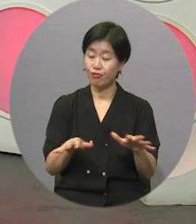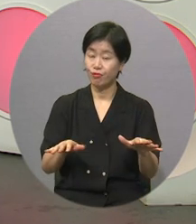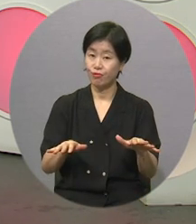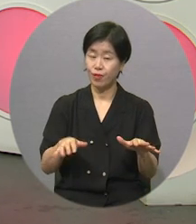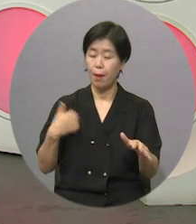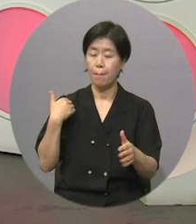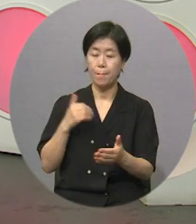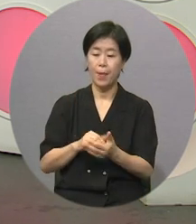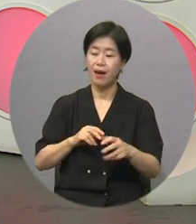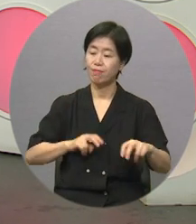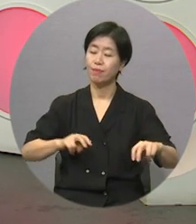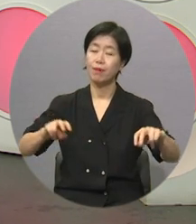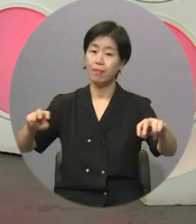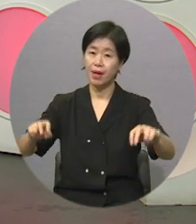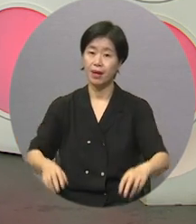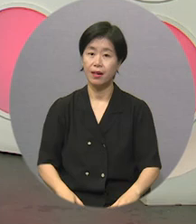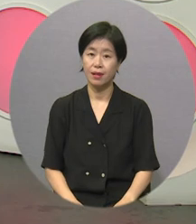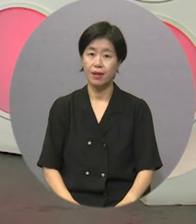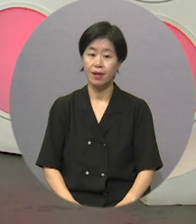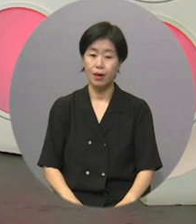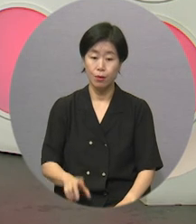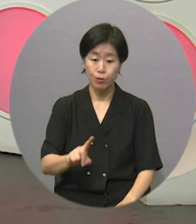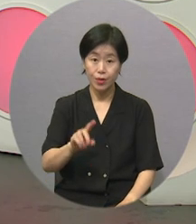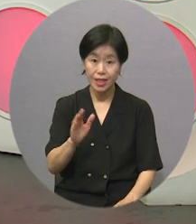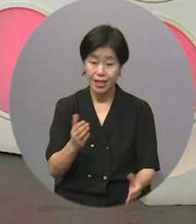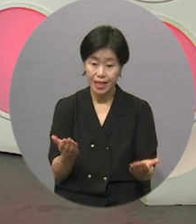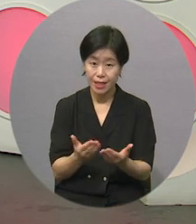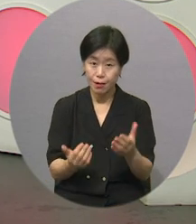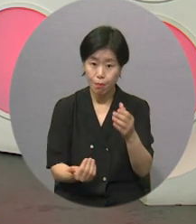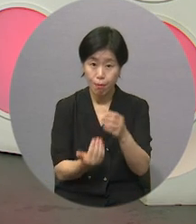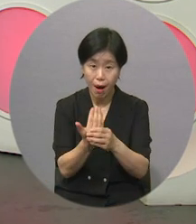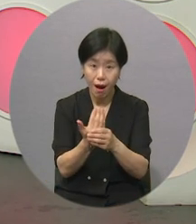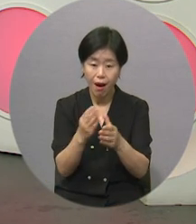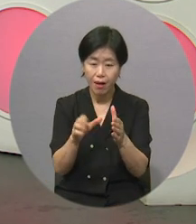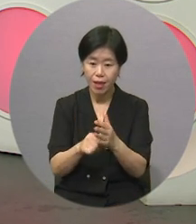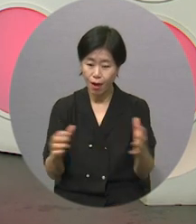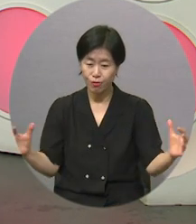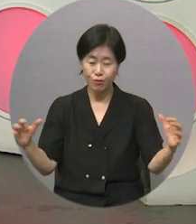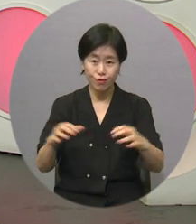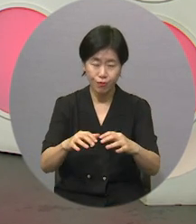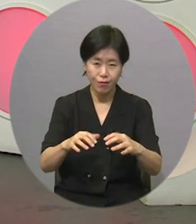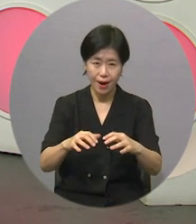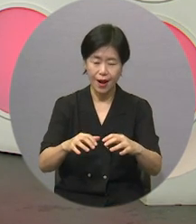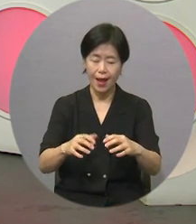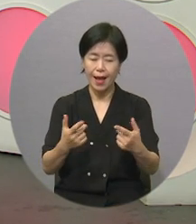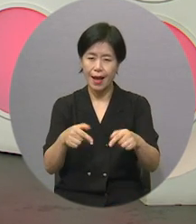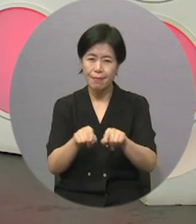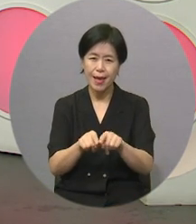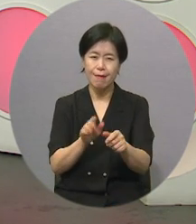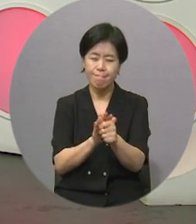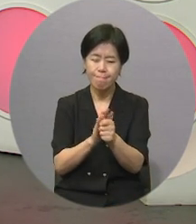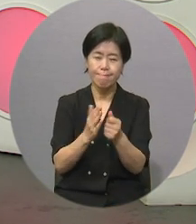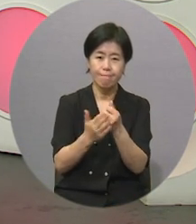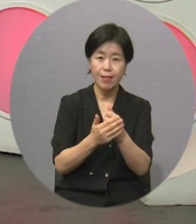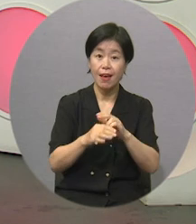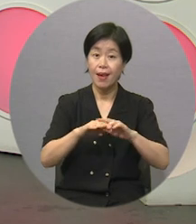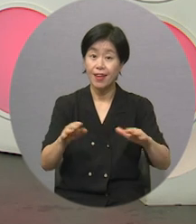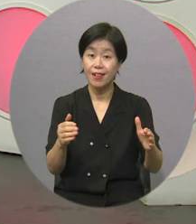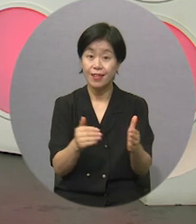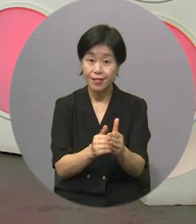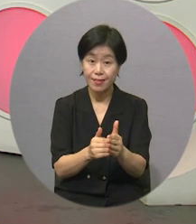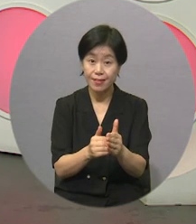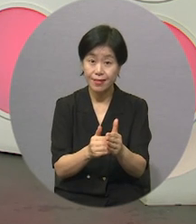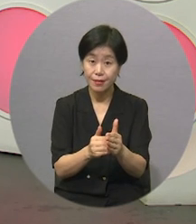듯 있다가도 무슨 일이 생기자 한순간에 달려들어 문제를 해결하고는 아무 일 없다는 듯